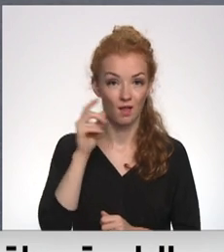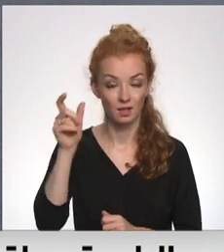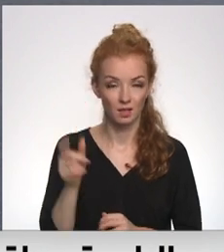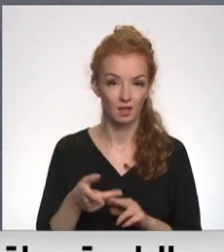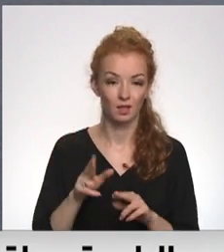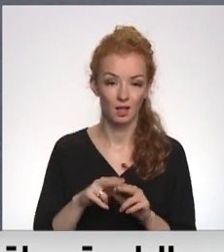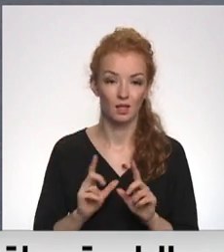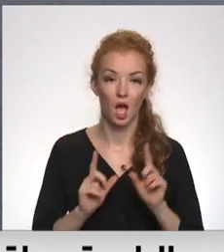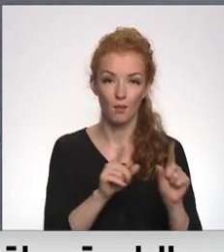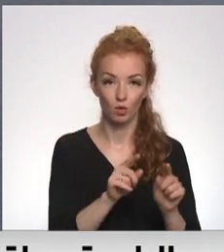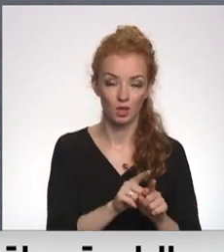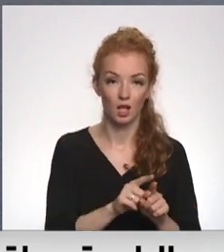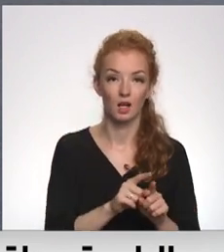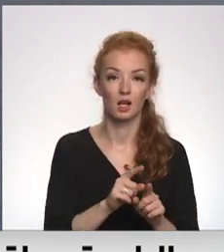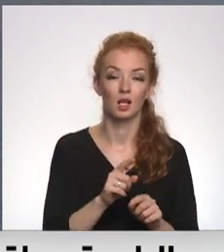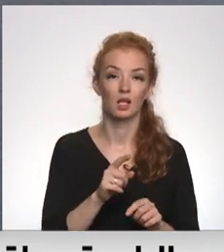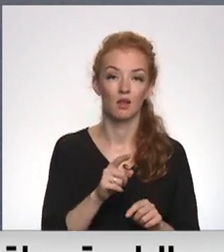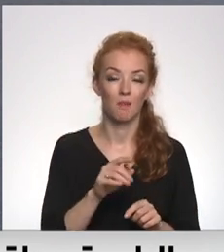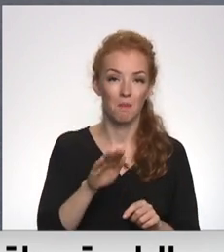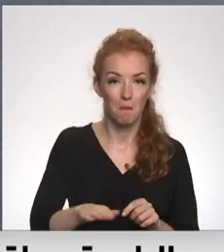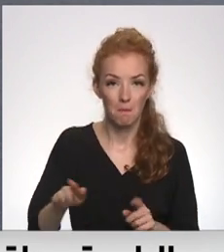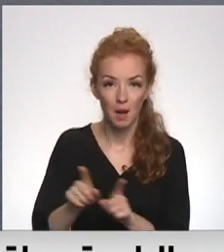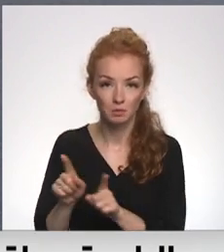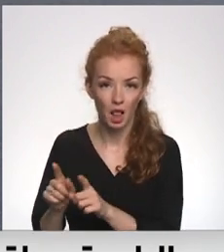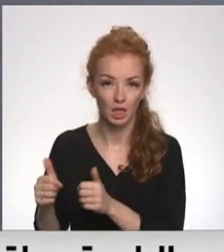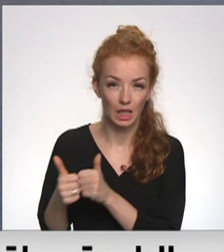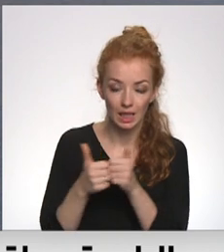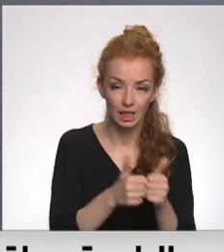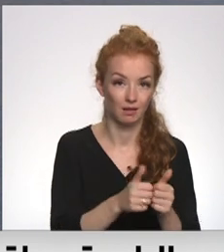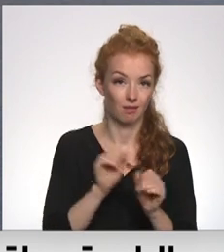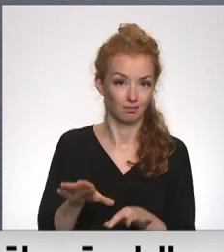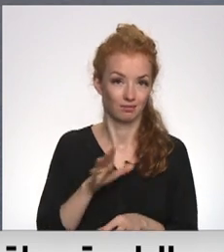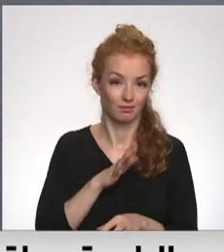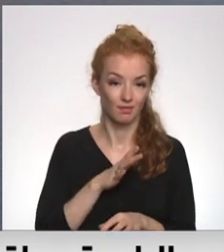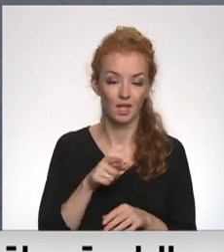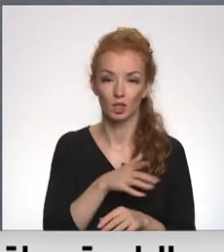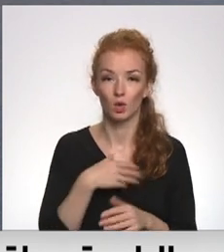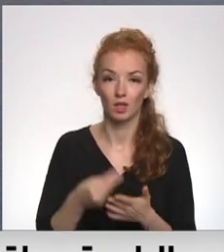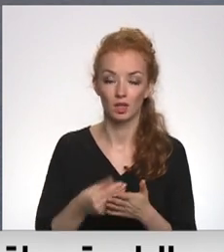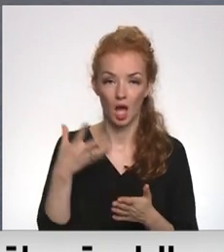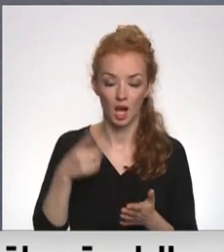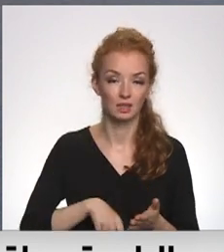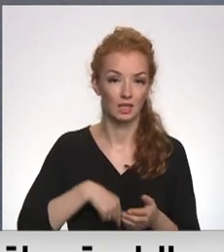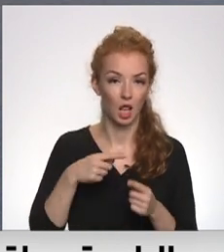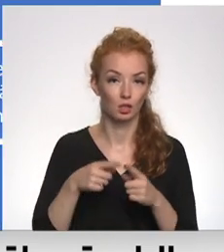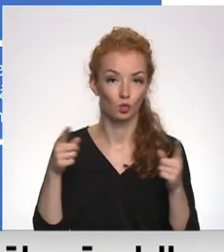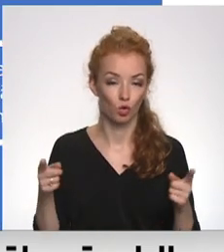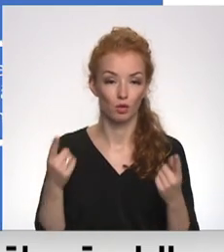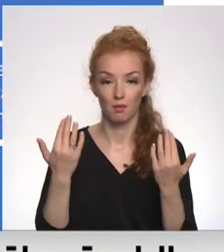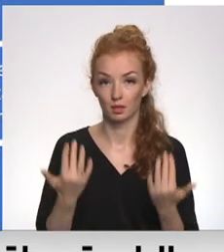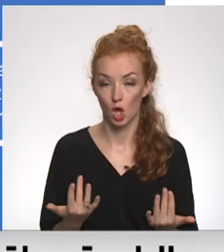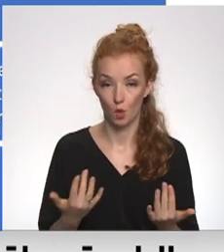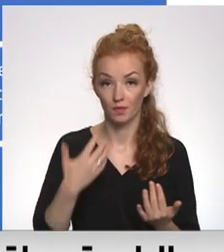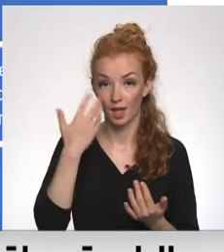arī visiem mazajiem brāļiem, māsām līdzi, un tas ir ārkārtīgi dārgs un ārkārtīgi ilgs pasākums.